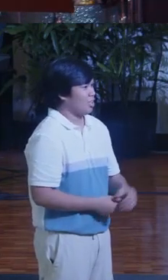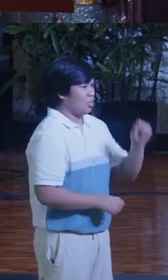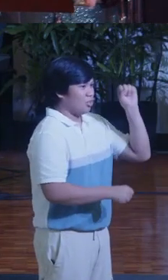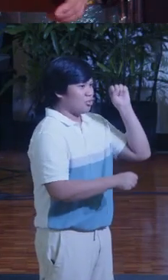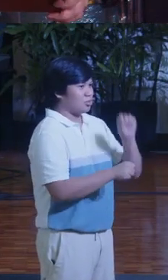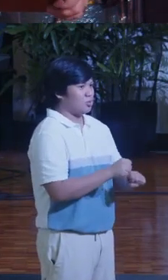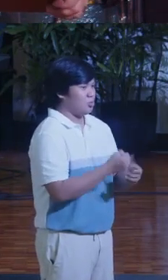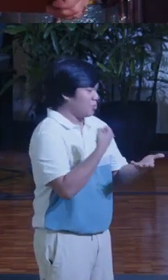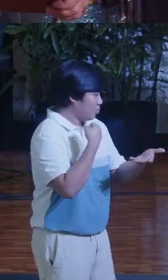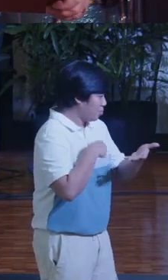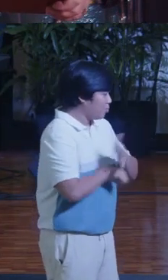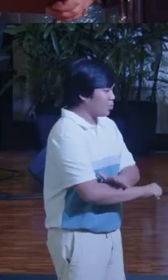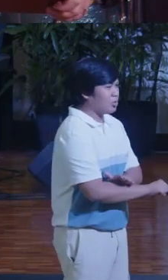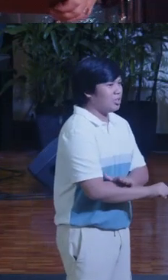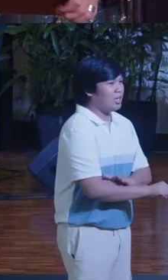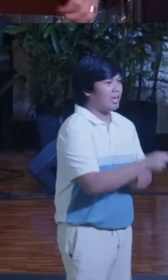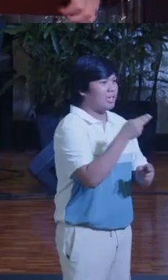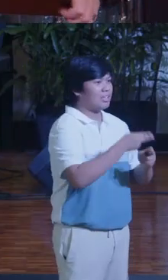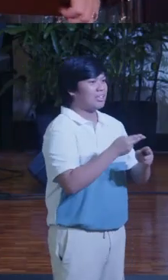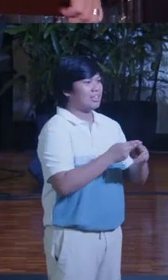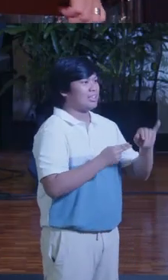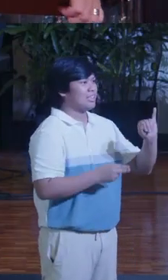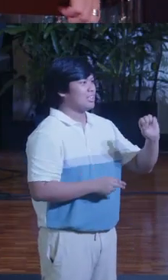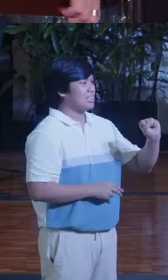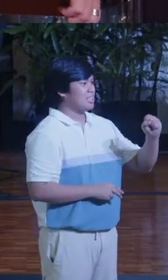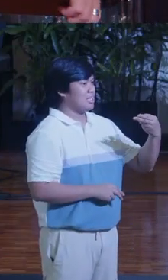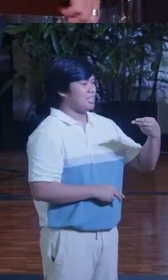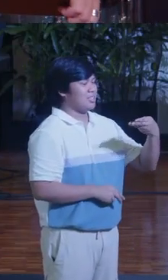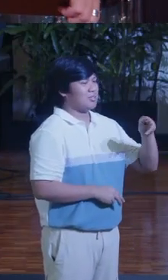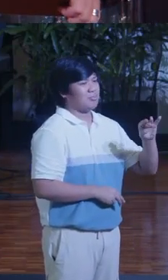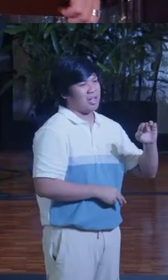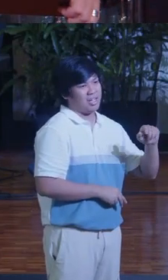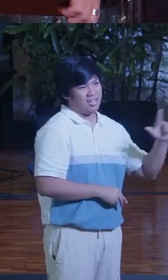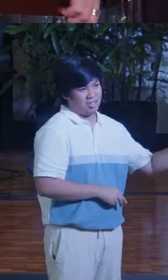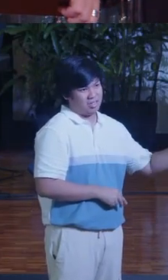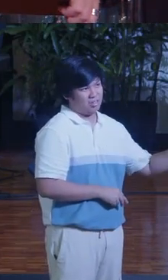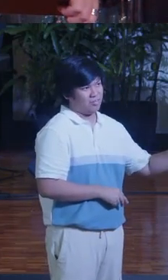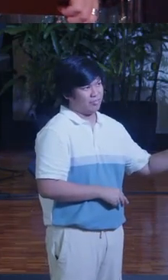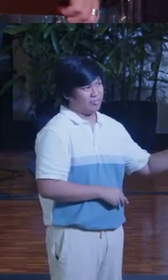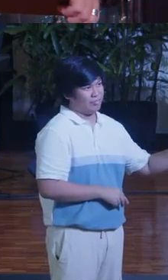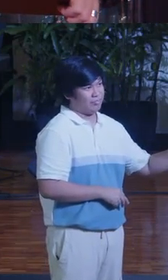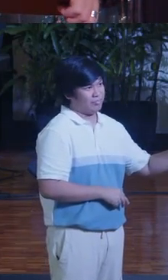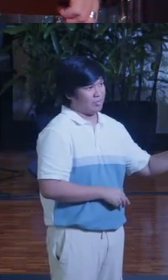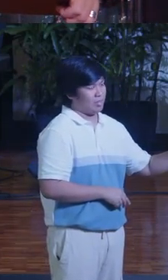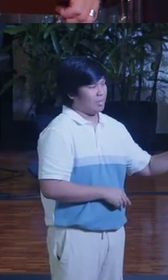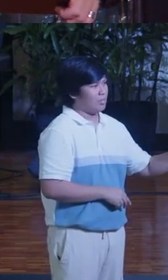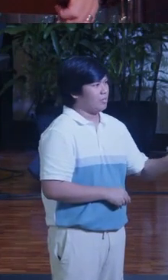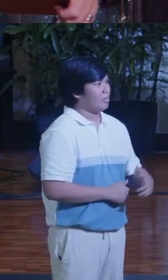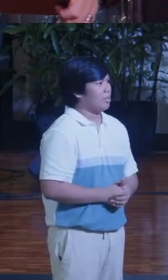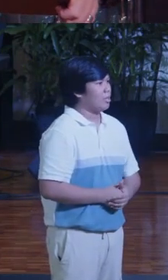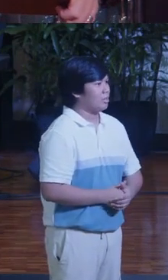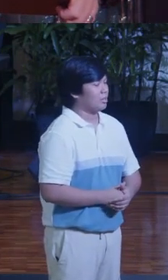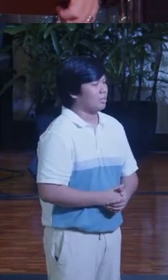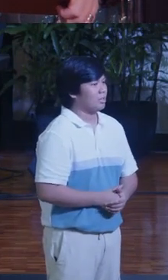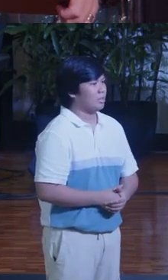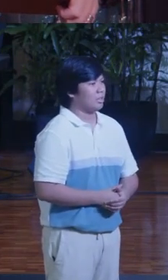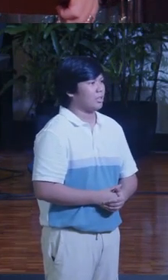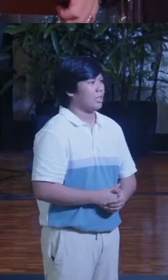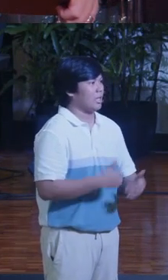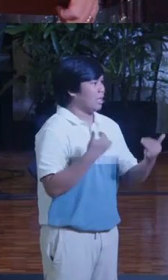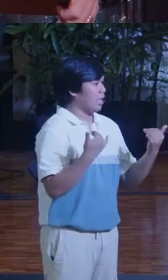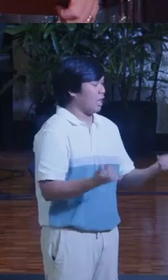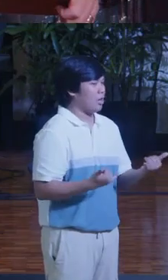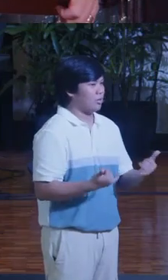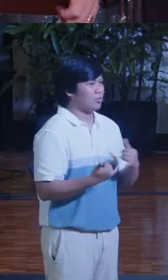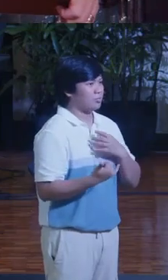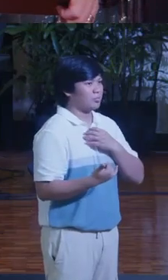ang isang bata, according to 16:12, he shall be a wild donkey,